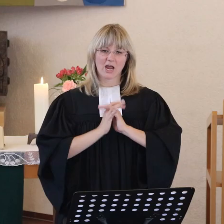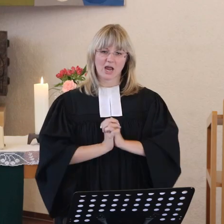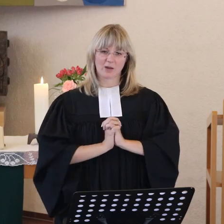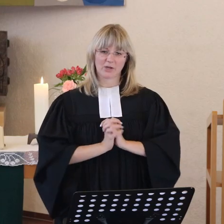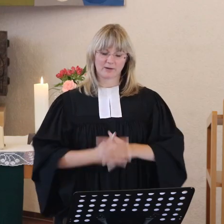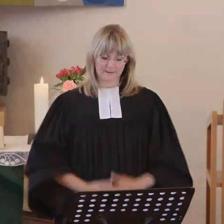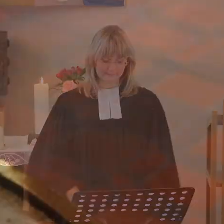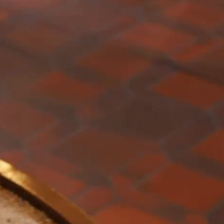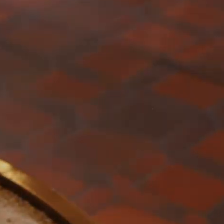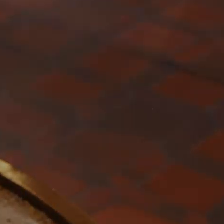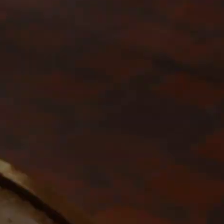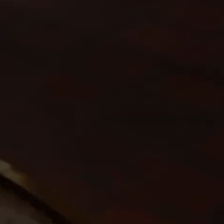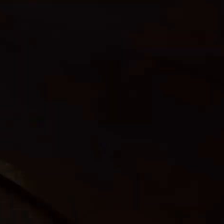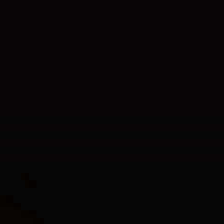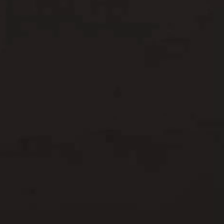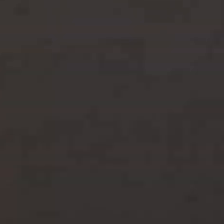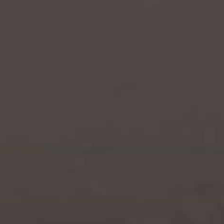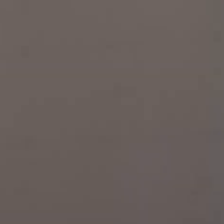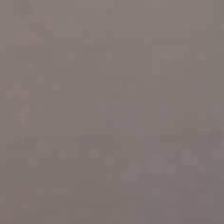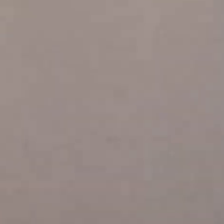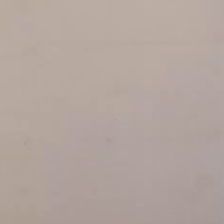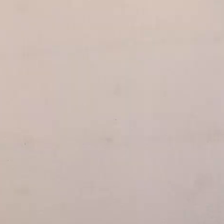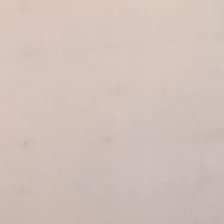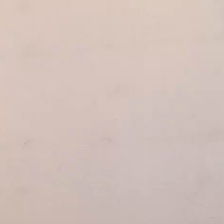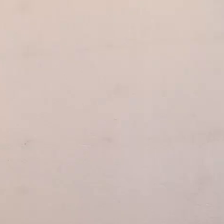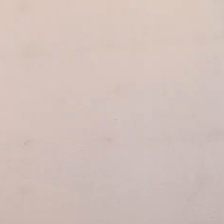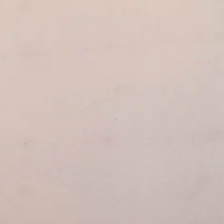Ewigkeit. Amen.